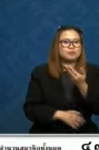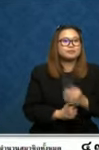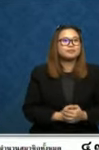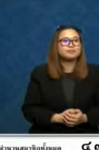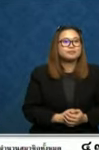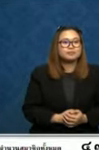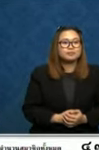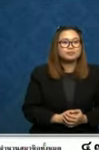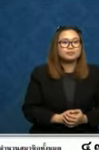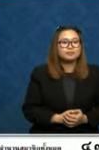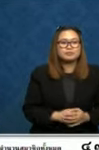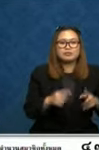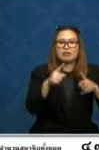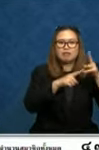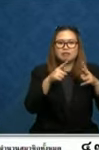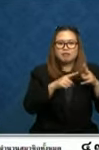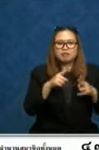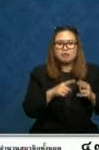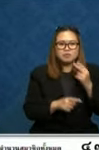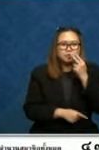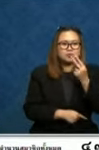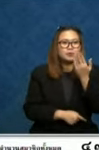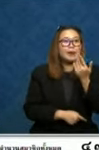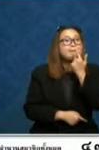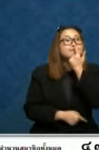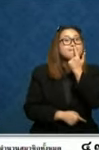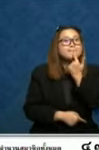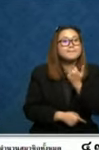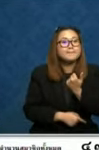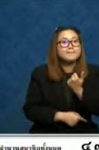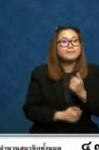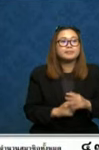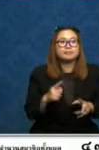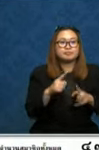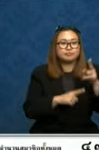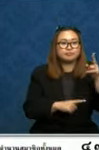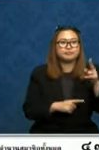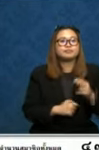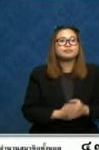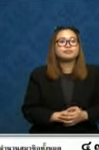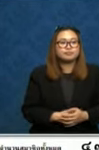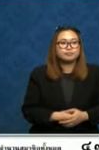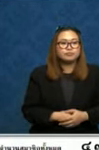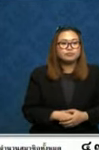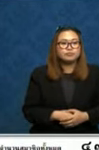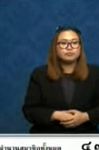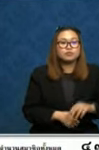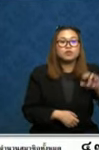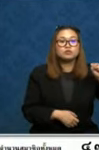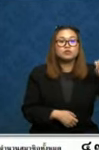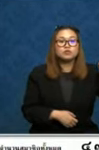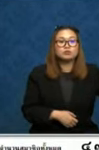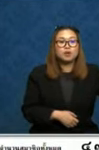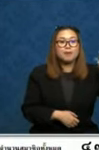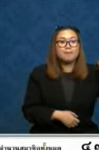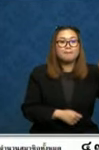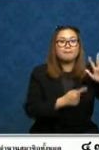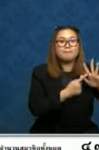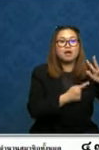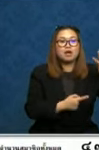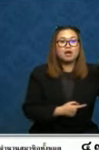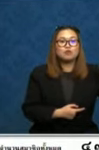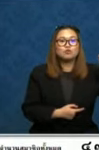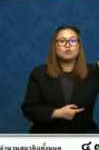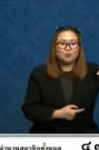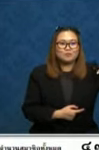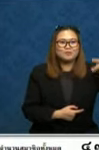าธิการน่าจะตัดได้มากกว่านี้ตัวแดงๆคือที่กรรมาธิการตัดนะครับเมื่อสักครู่ท่านสสมานพเอาสไลด์นี้ขึ้นมาบ้